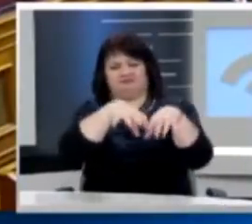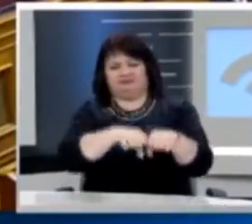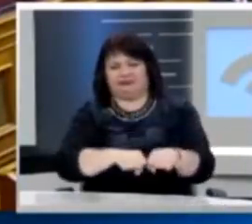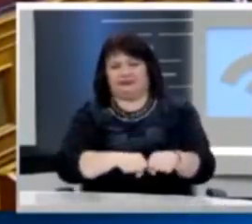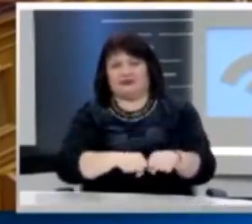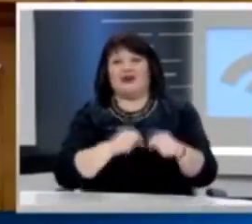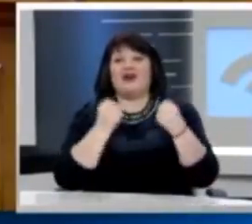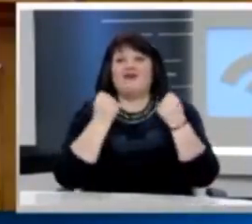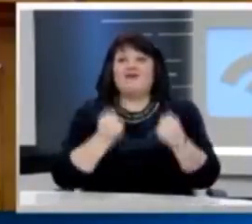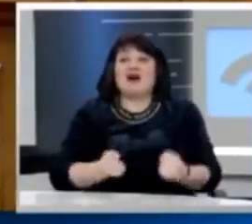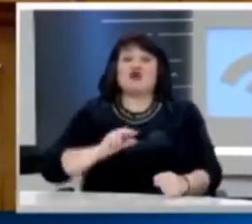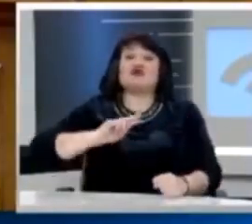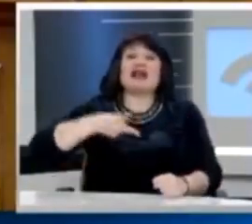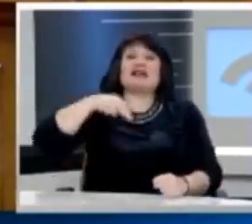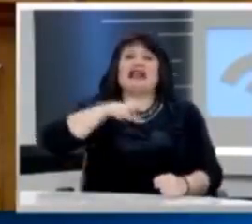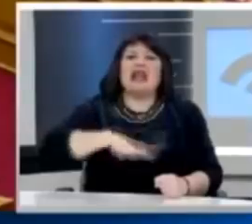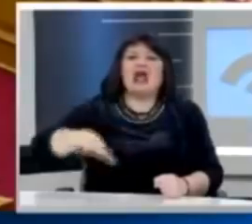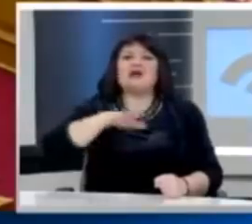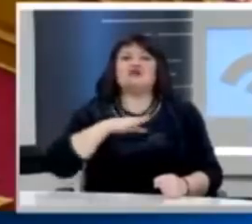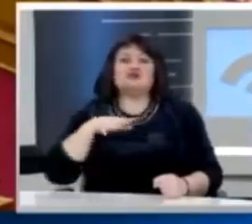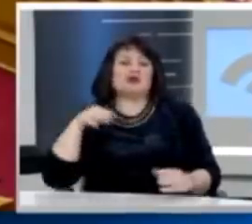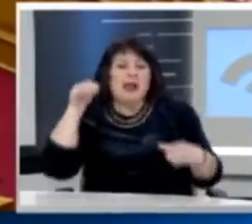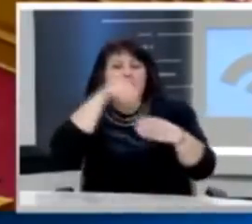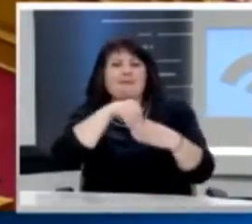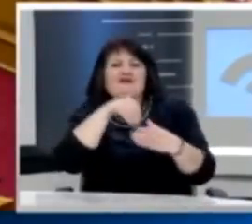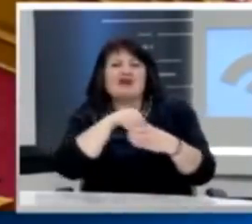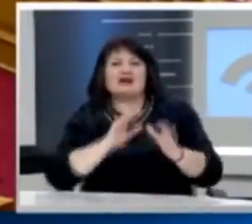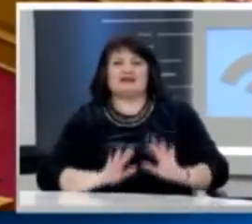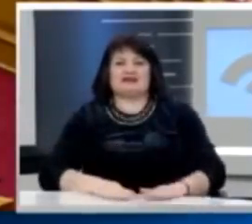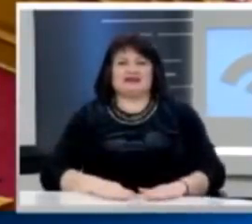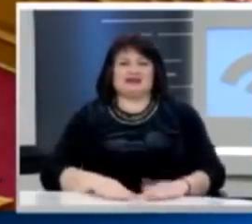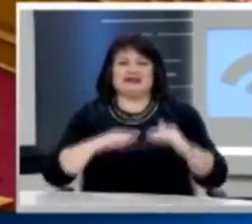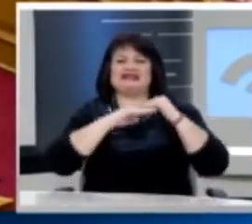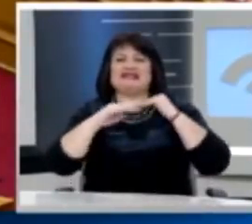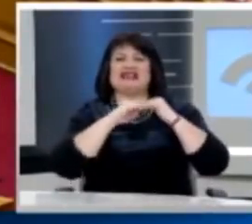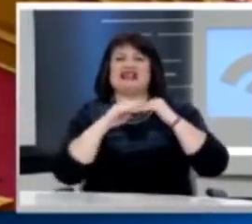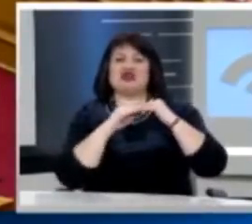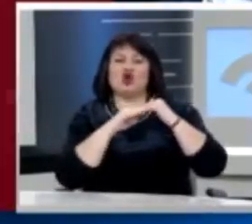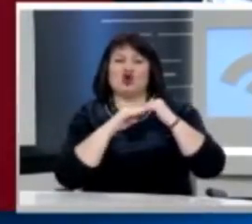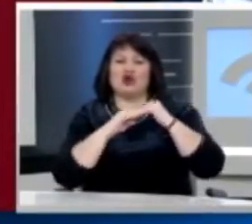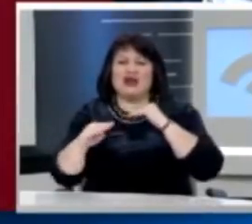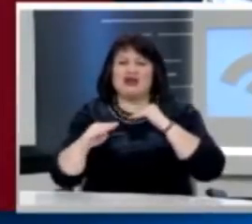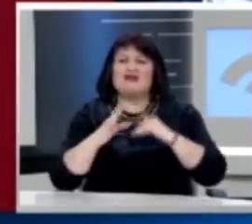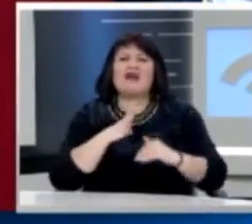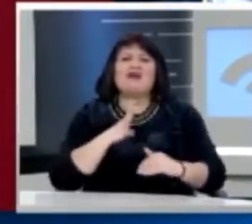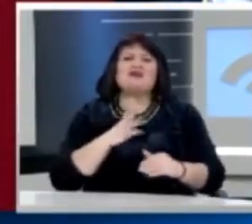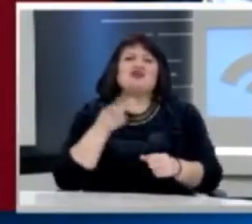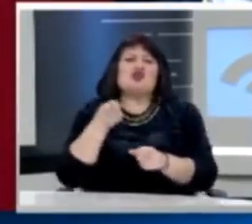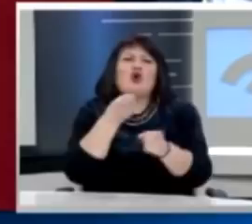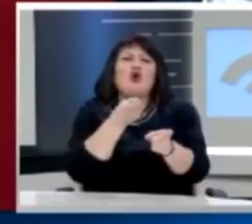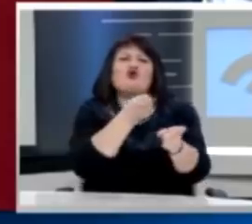με δεκάδες αντιλαϊκούς σχεδιασμούς και επεμβάσεις, με αλλαγές συνόρων και αιματοκύλισμα